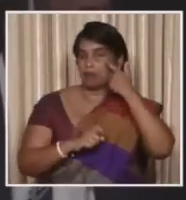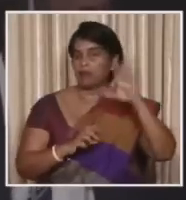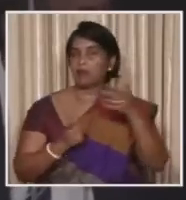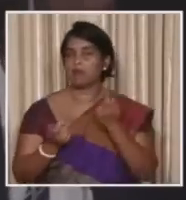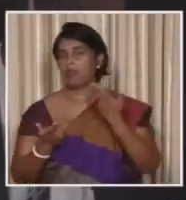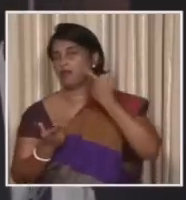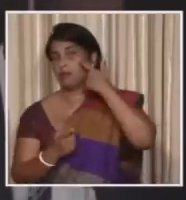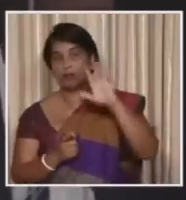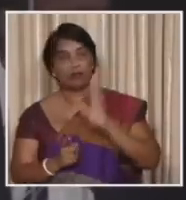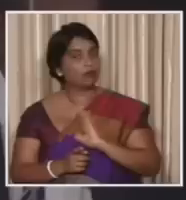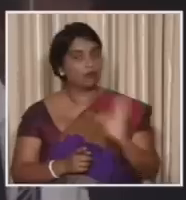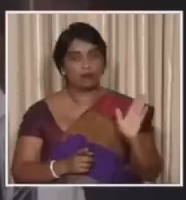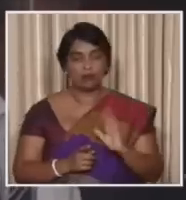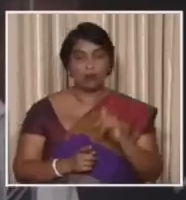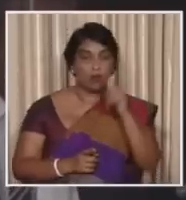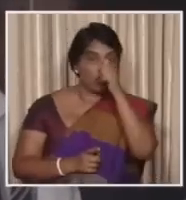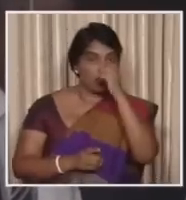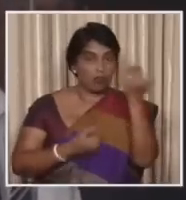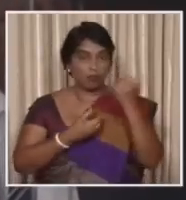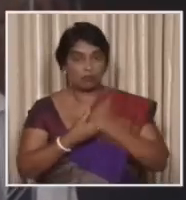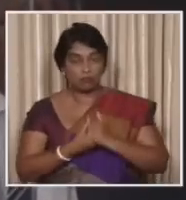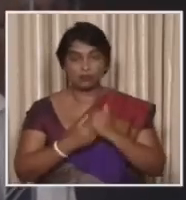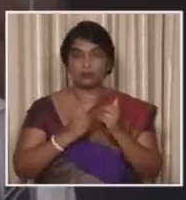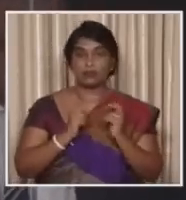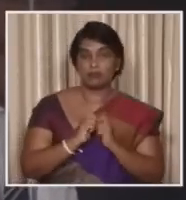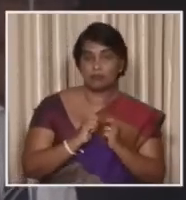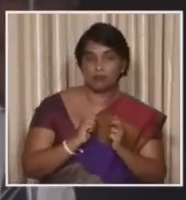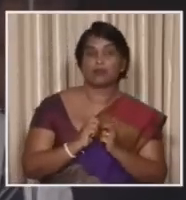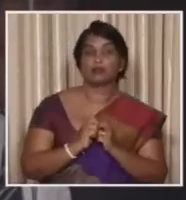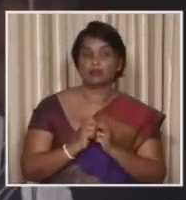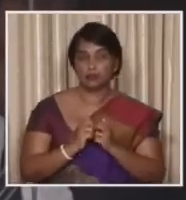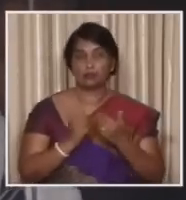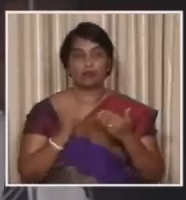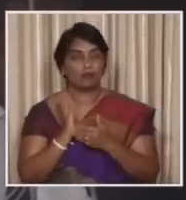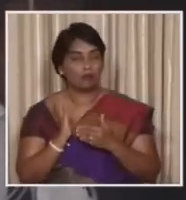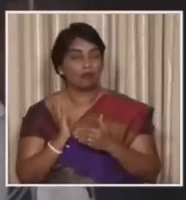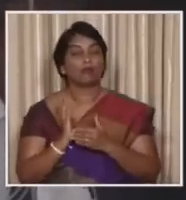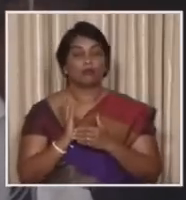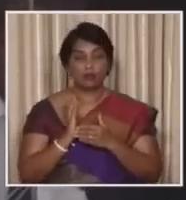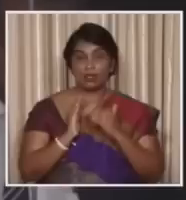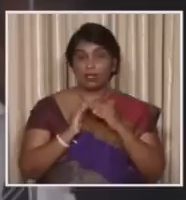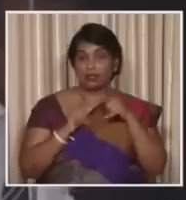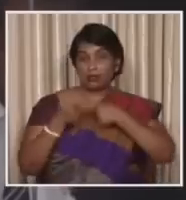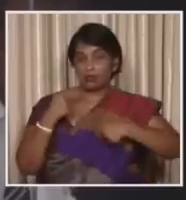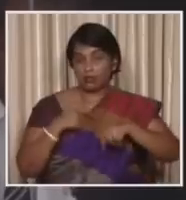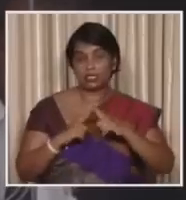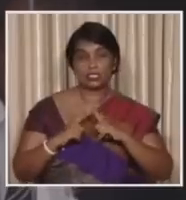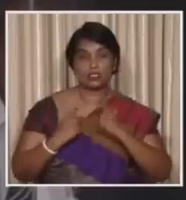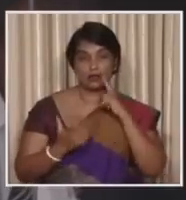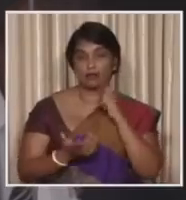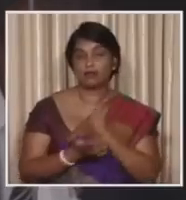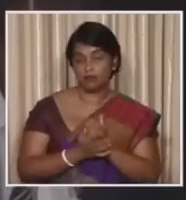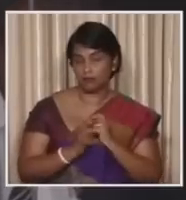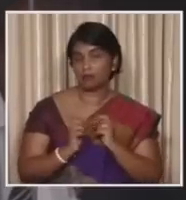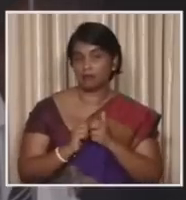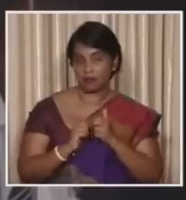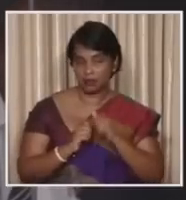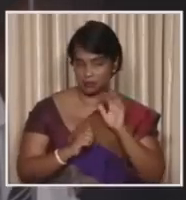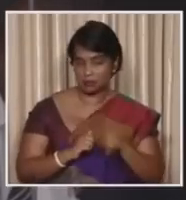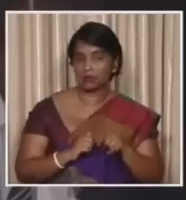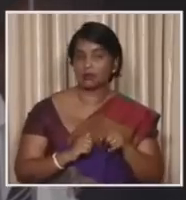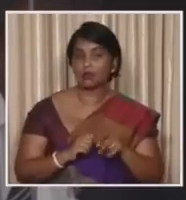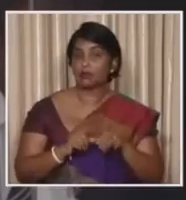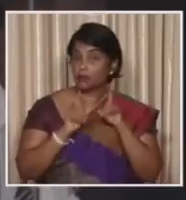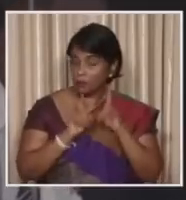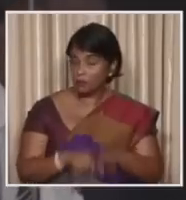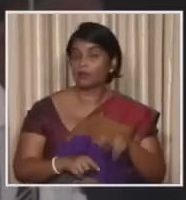ඉන්නේ නැහැ ඒ වුණා සොර සතුරන්ගෙන් උපද්‍රව ආබාධ නිවසේ ඉන්න ඇර ජීවත් වෙන්න බැරි වාතාවරණයක් ගොඩනගෙන